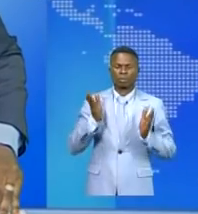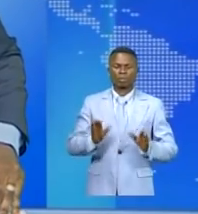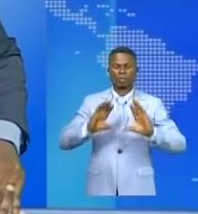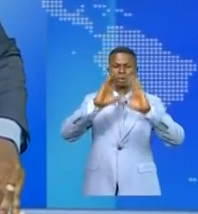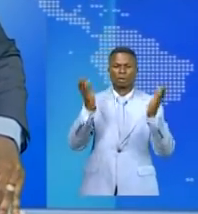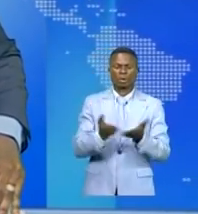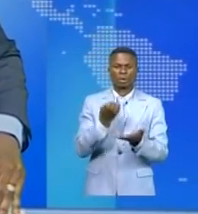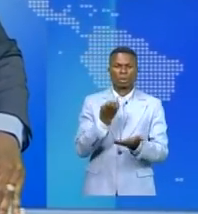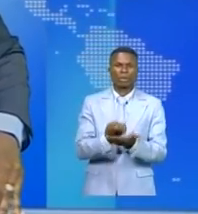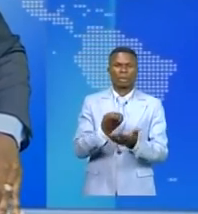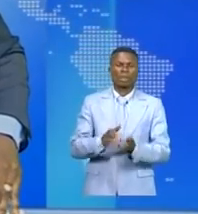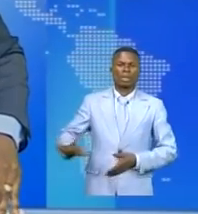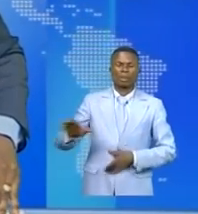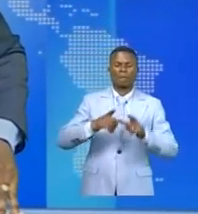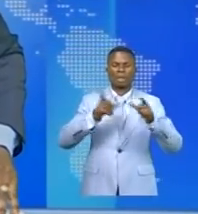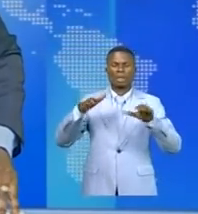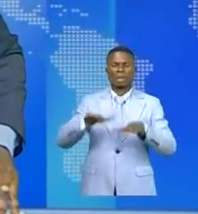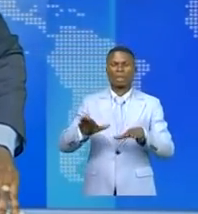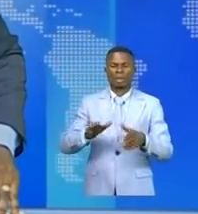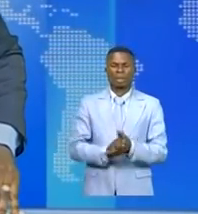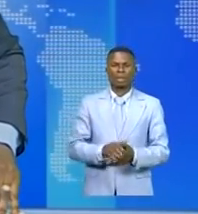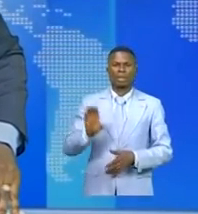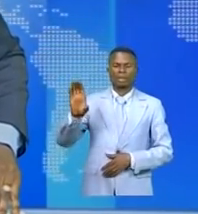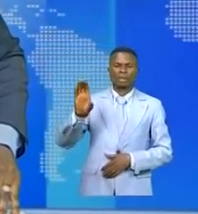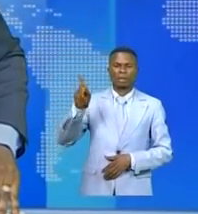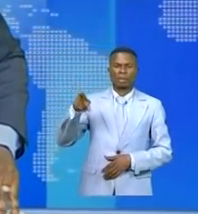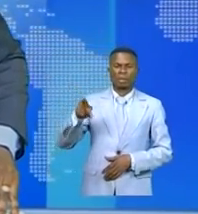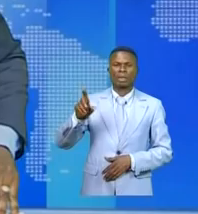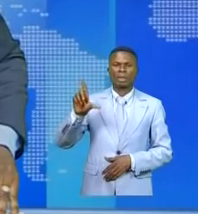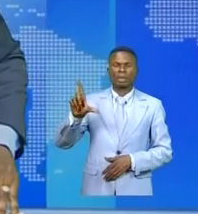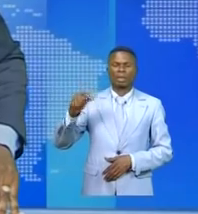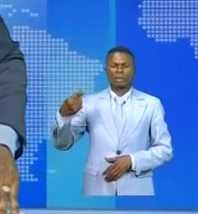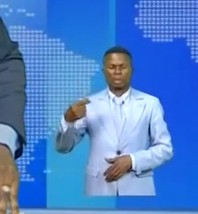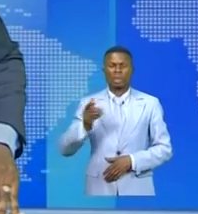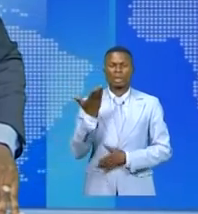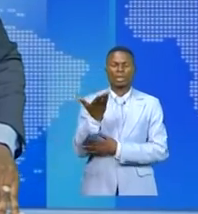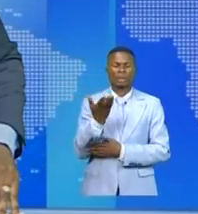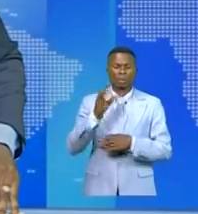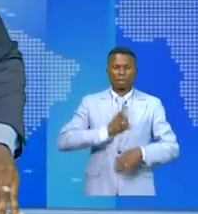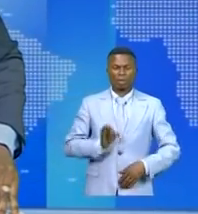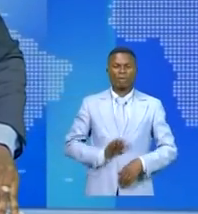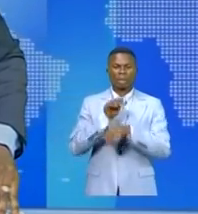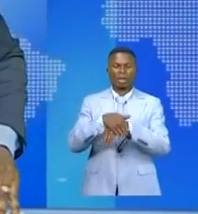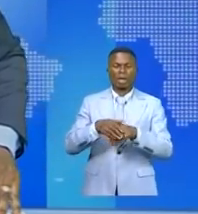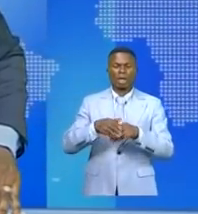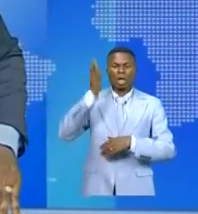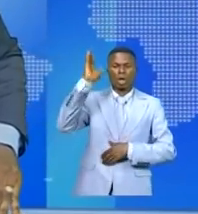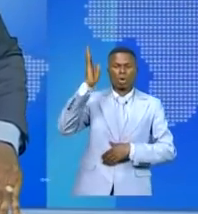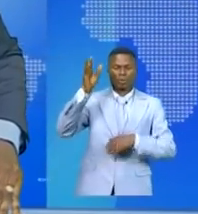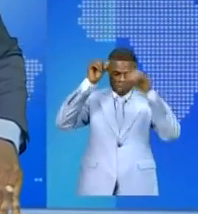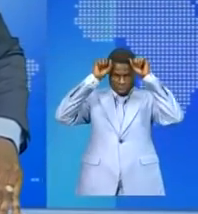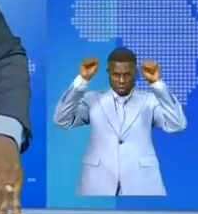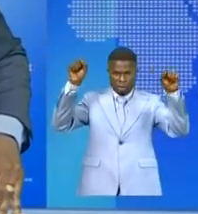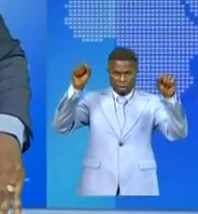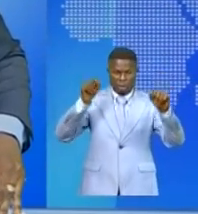communauté économique du pays des Grands Lacs, la CPGL, sollicite l'implication du chef de l'État dans l'organisation de la conférence de présidents,